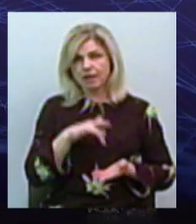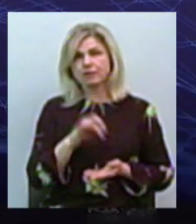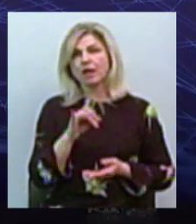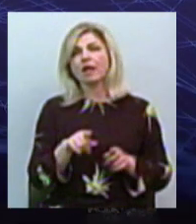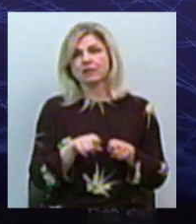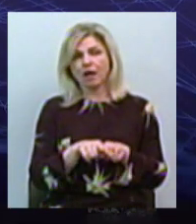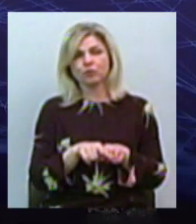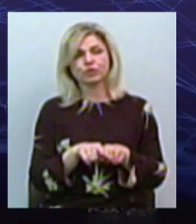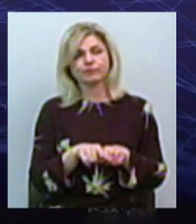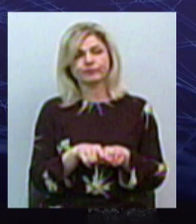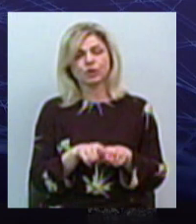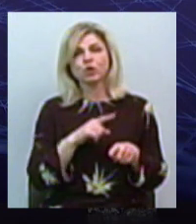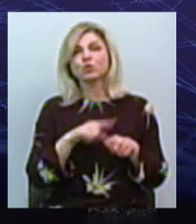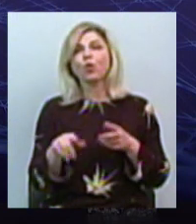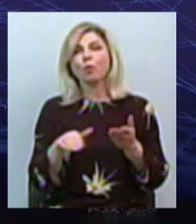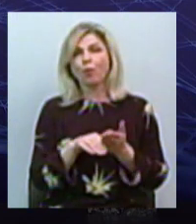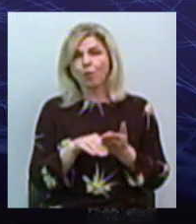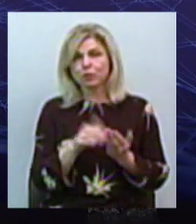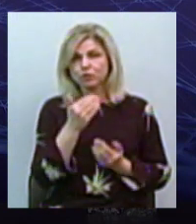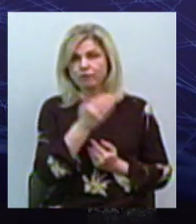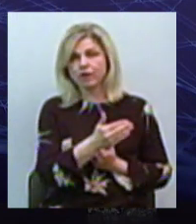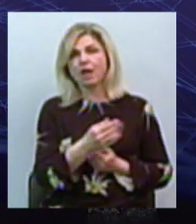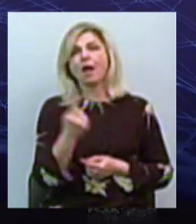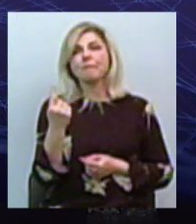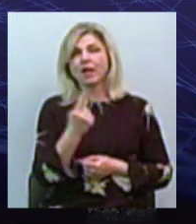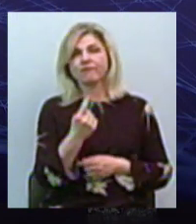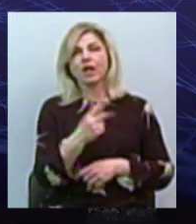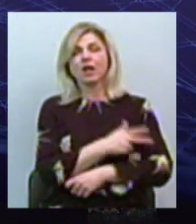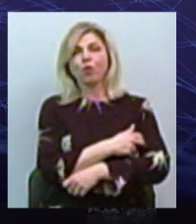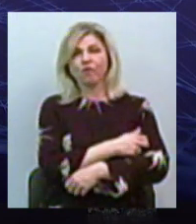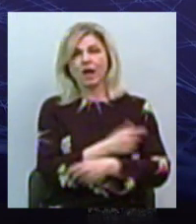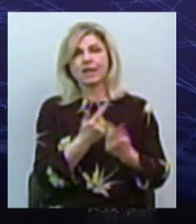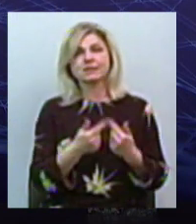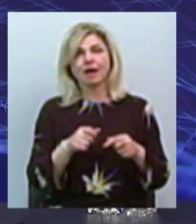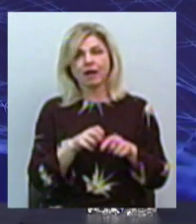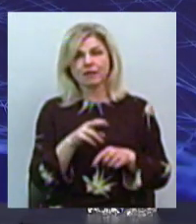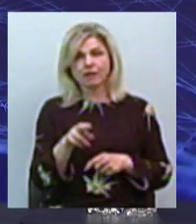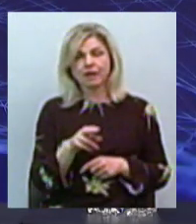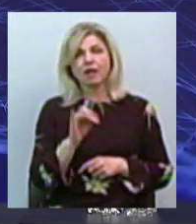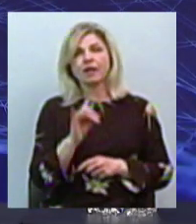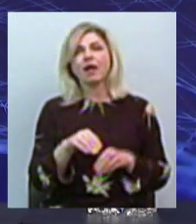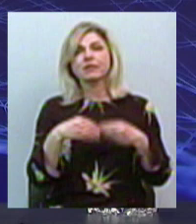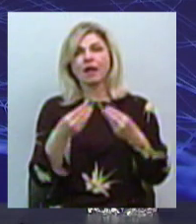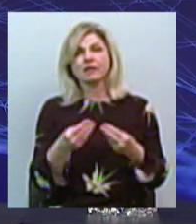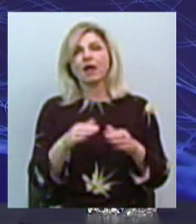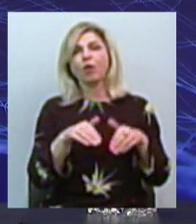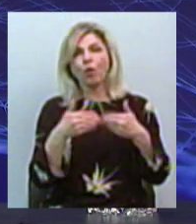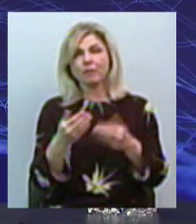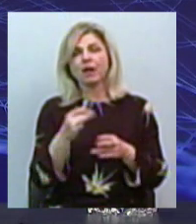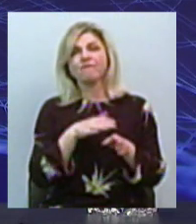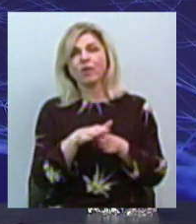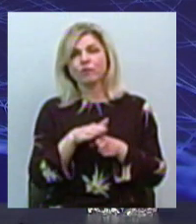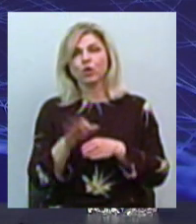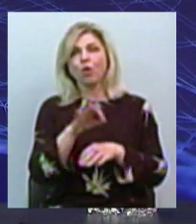також швидкої допомоги первинними лікувальними закладами. Надані рекомендації, і вони виконуються щодо